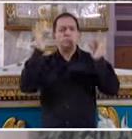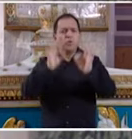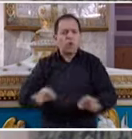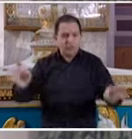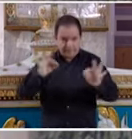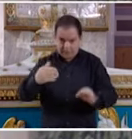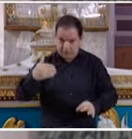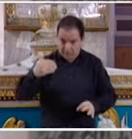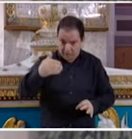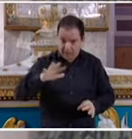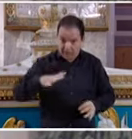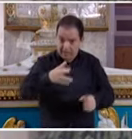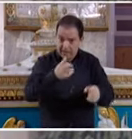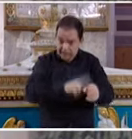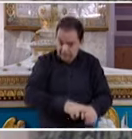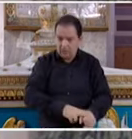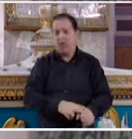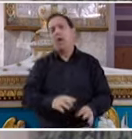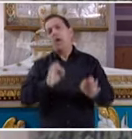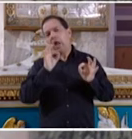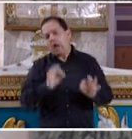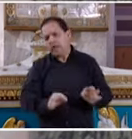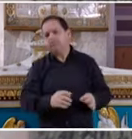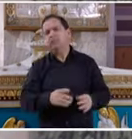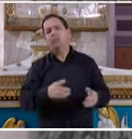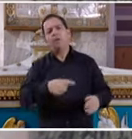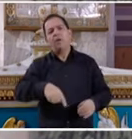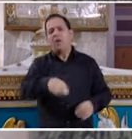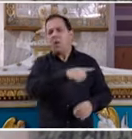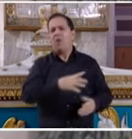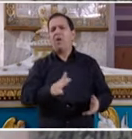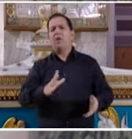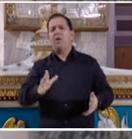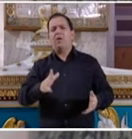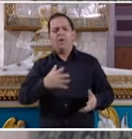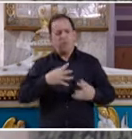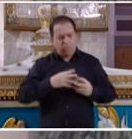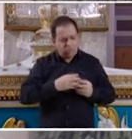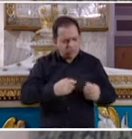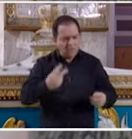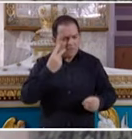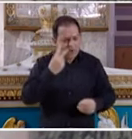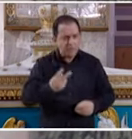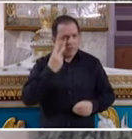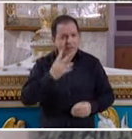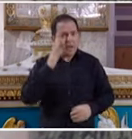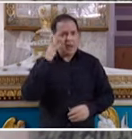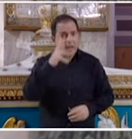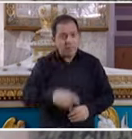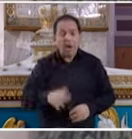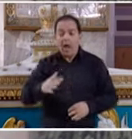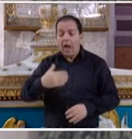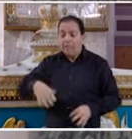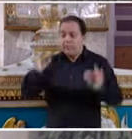το θάνατο, όπως θέλει να μας πείσει καθημερινά η φθαρτότητα και η θνητότητα, αλλά μια προετοιμασία για την πληρότητα